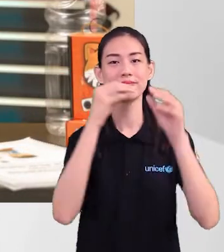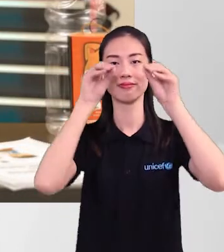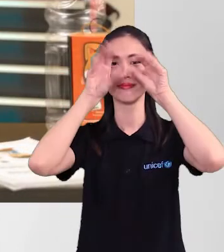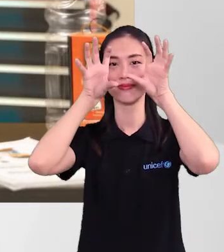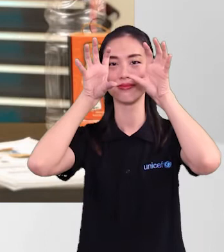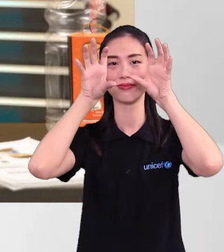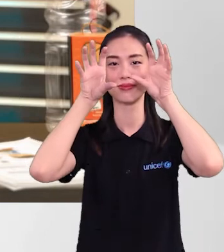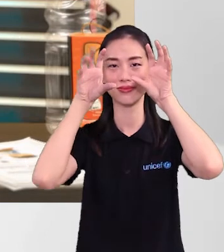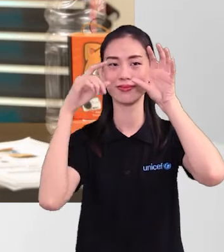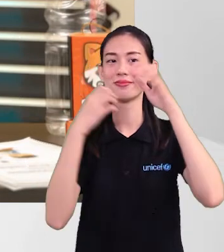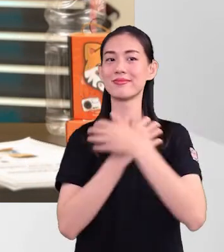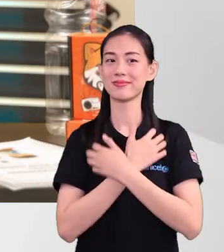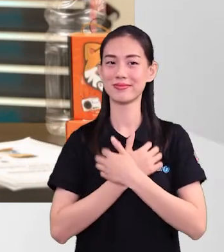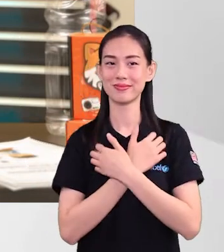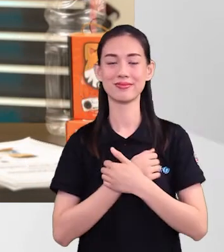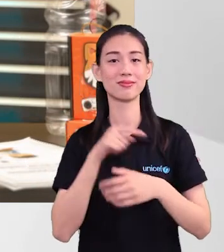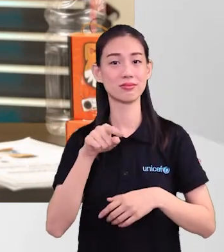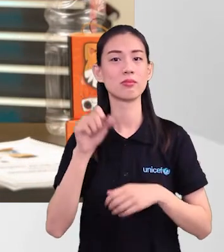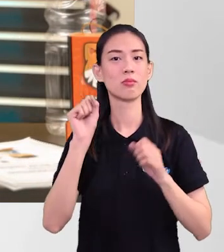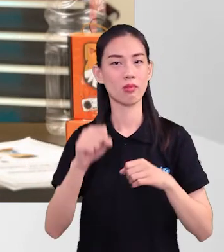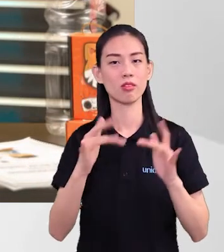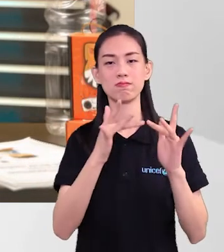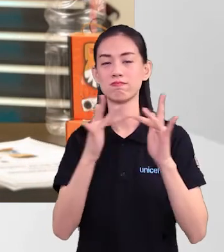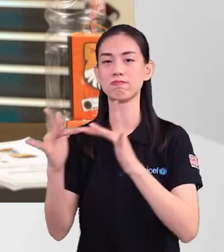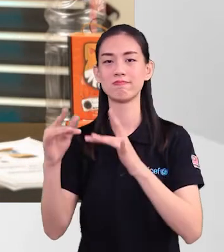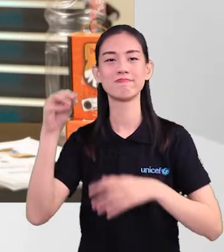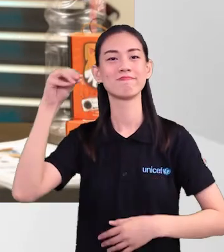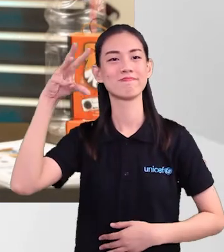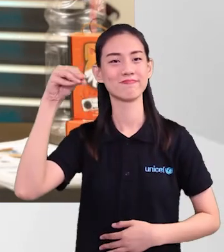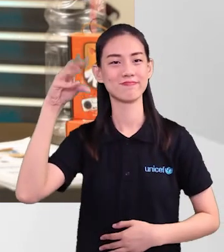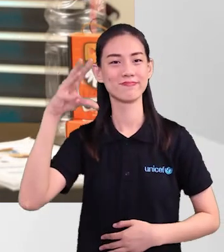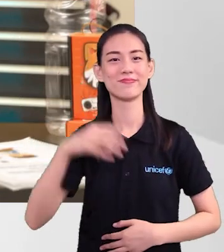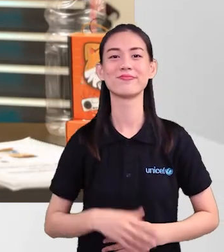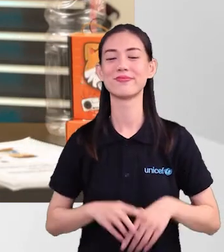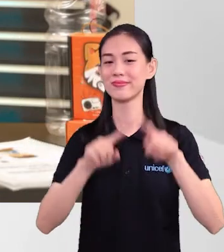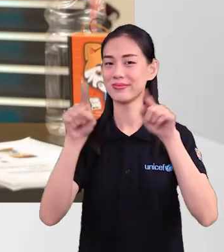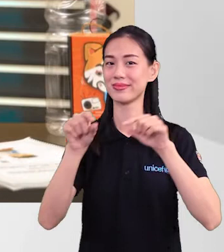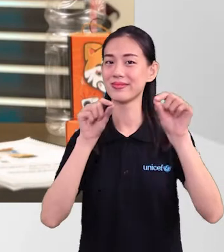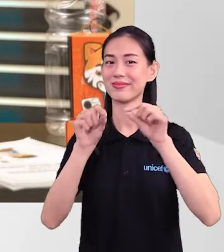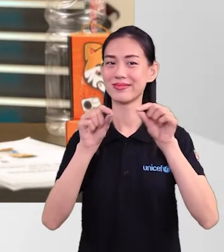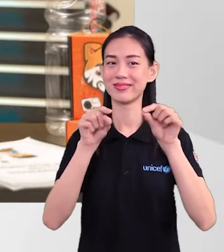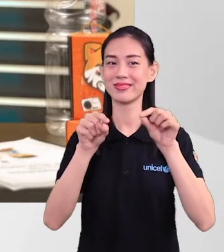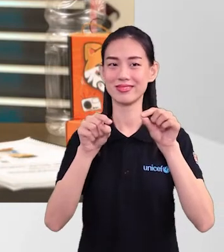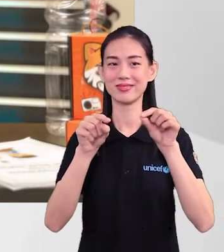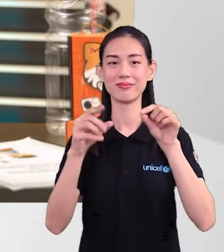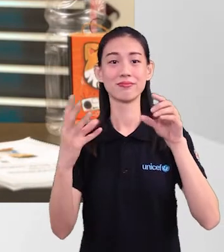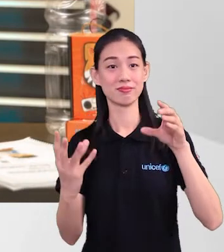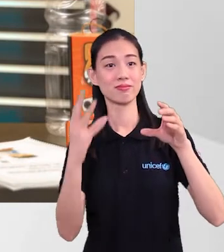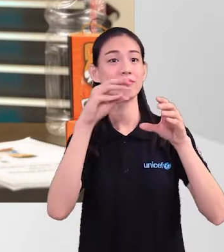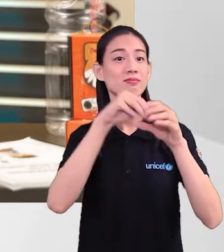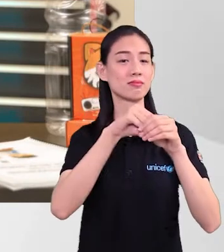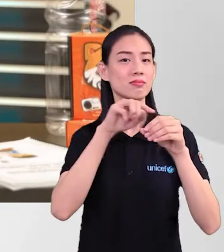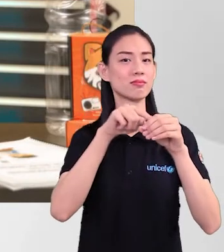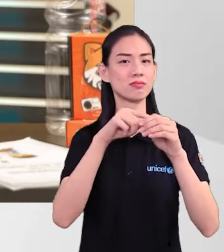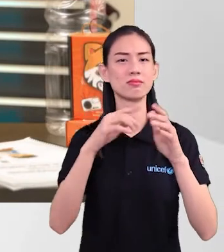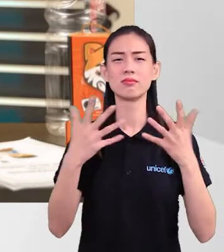beruang. LED pada Microbit juga boleh berfungsi sebagai penderia cahaya untuk mengesan keterangan di sekitar Microbit. Nilai yang dibaca